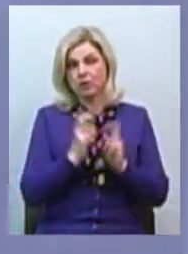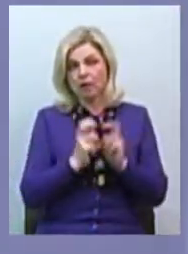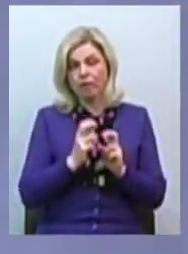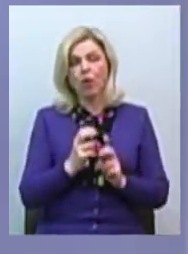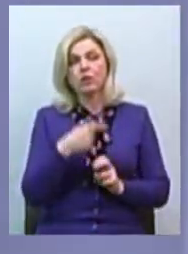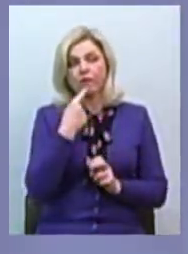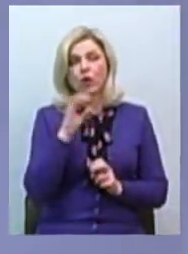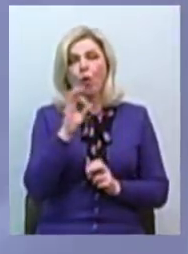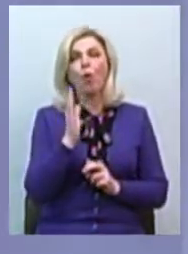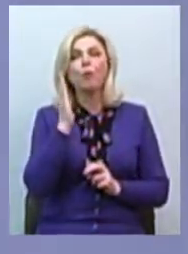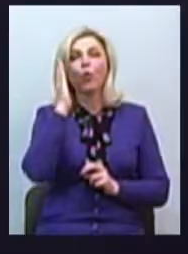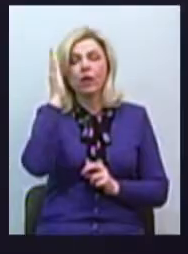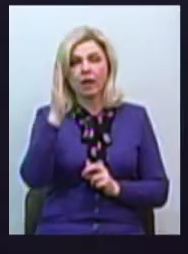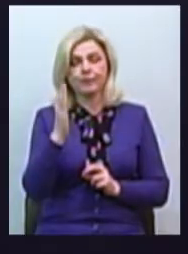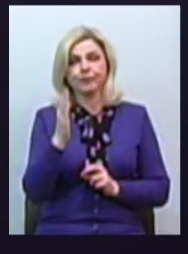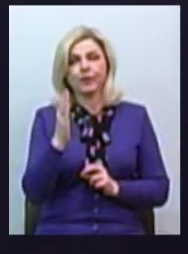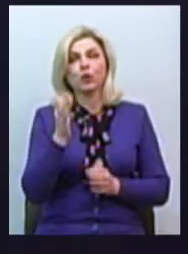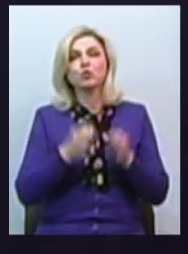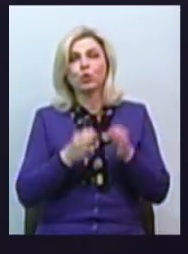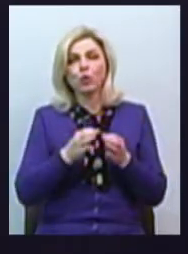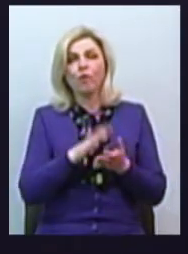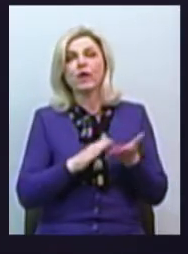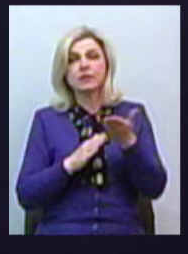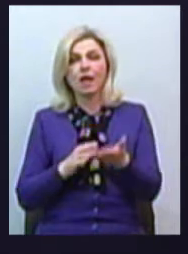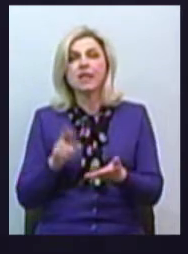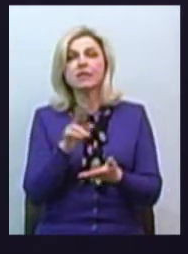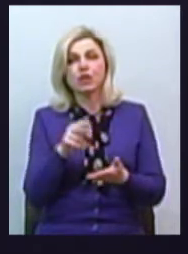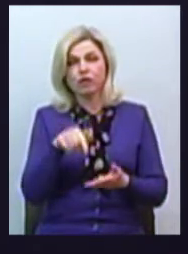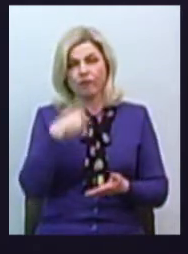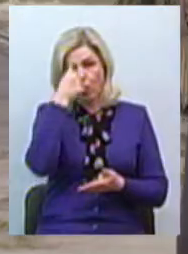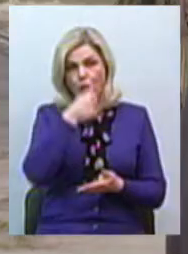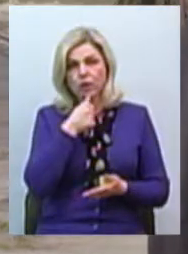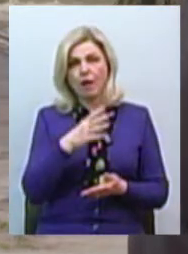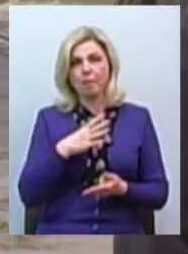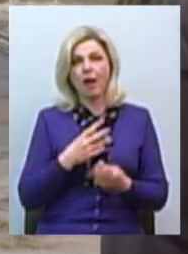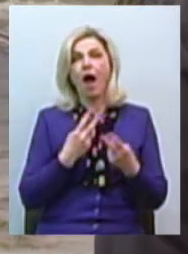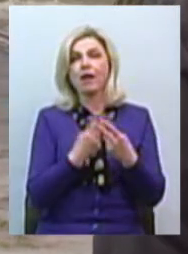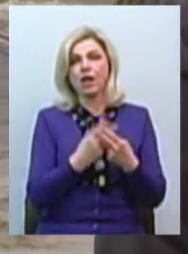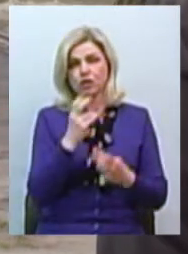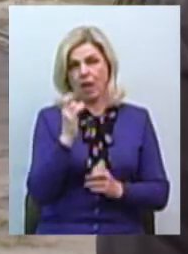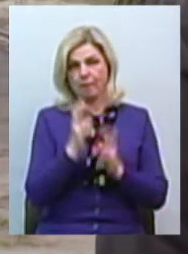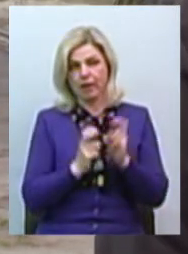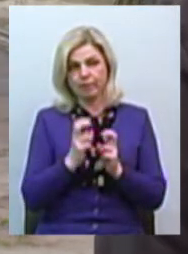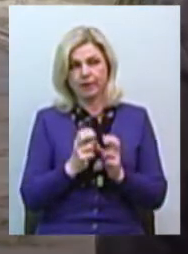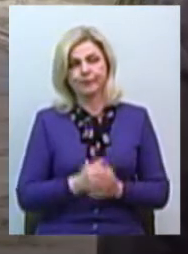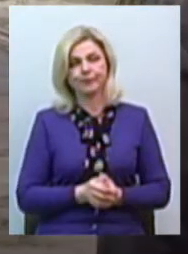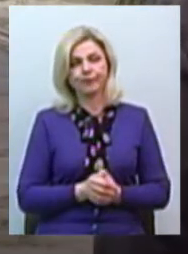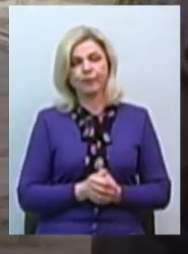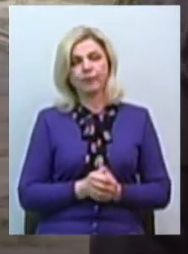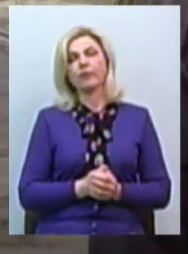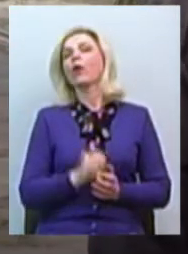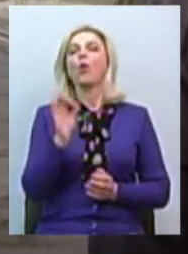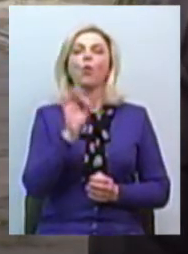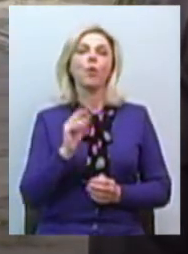очікувані результати судового позову після того, як у січні цього року на майно заводу був накладений арешт. Відносно працівників Генеральної